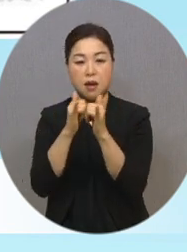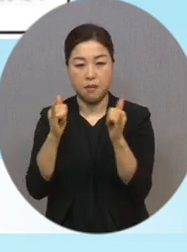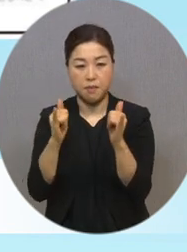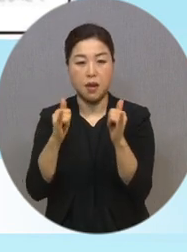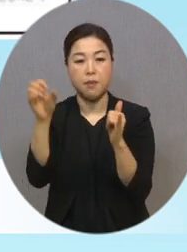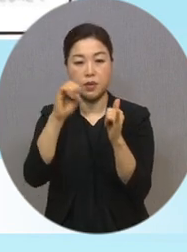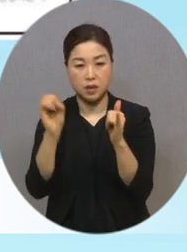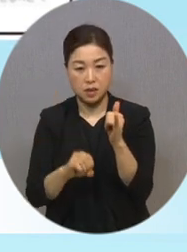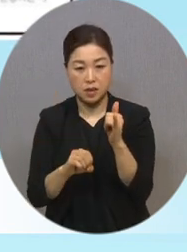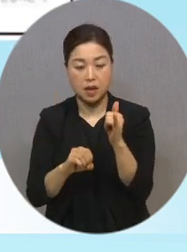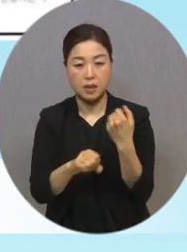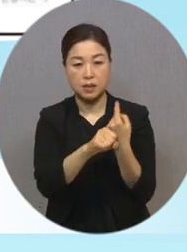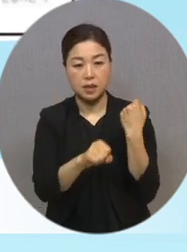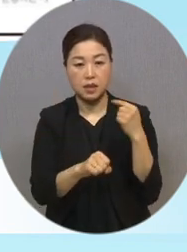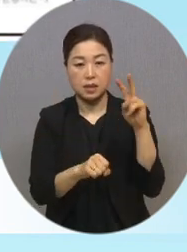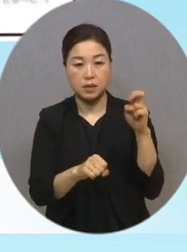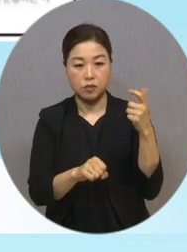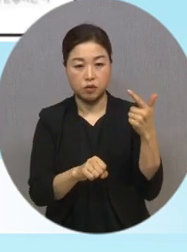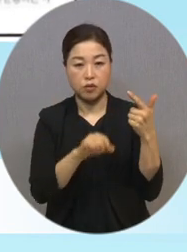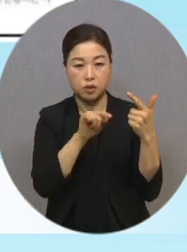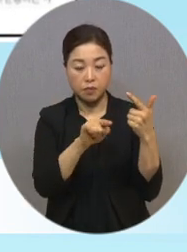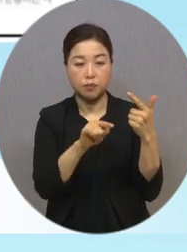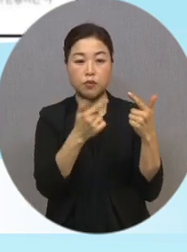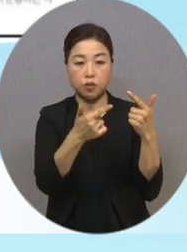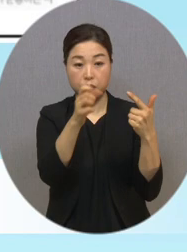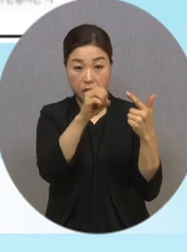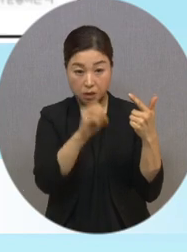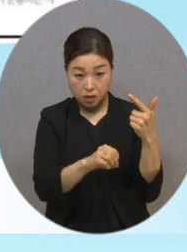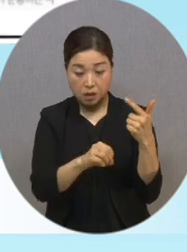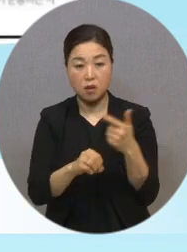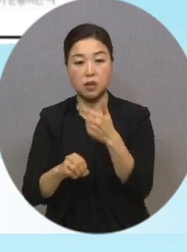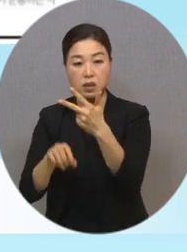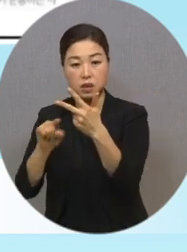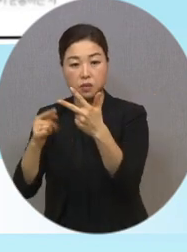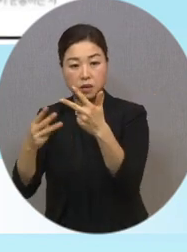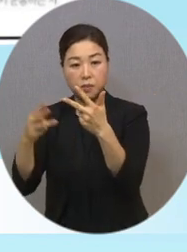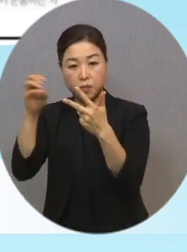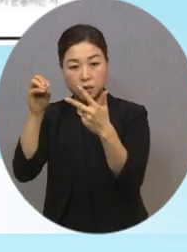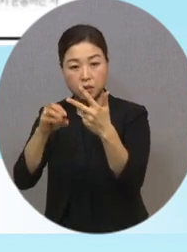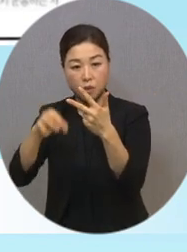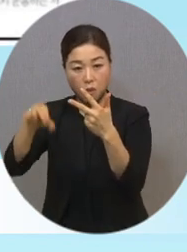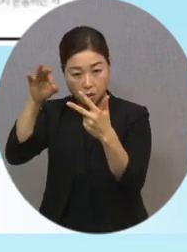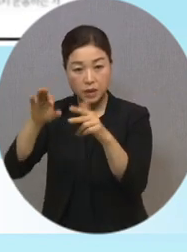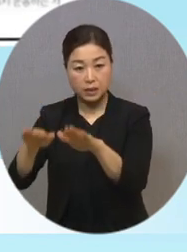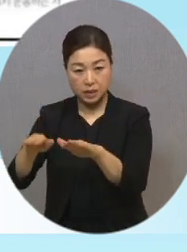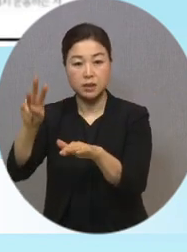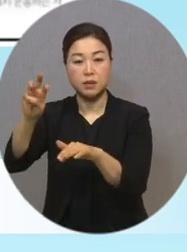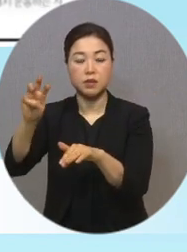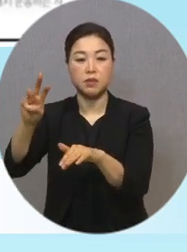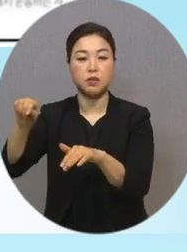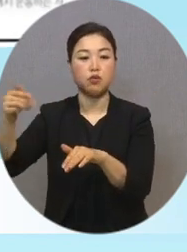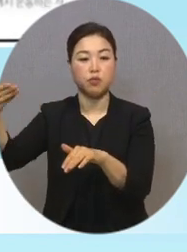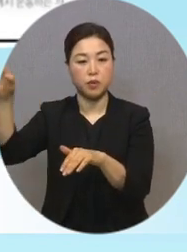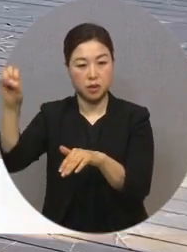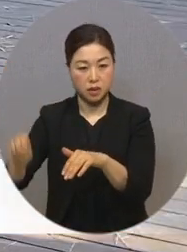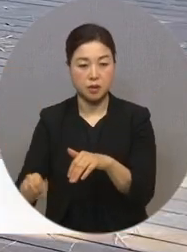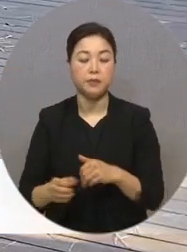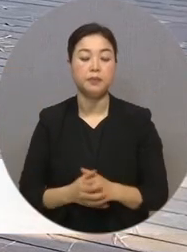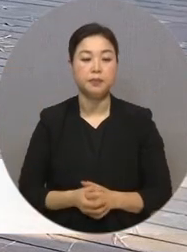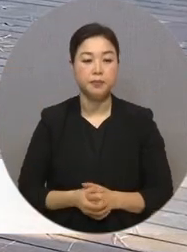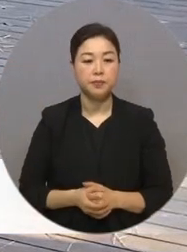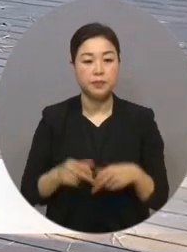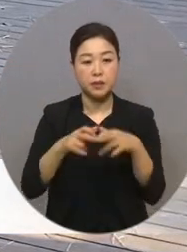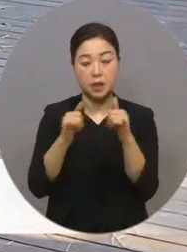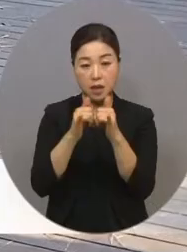지난해 26.6% 7.3% 포인트 오은 33.9% 나타났습니다